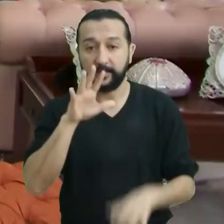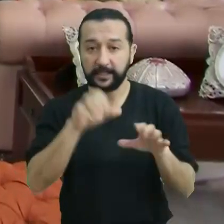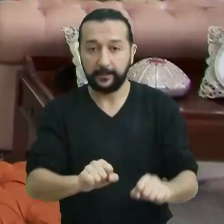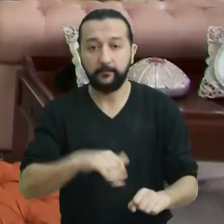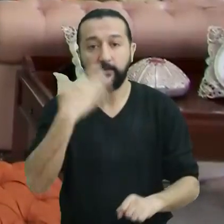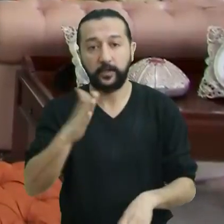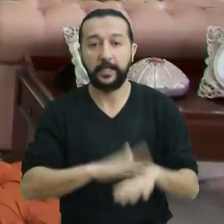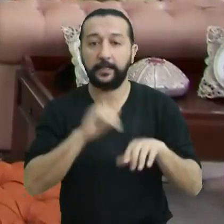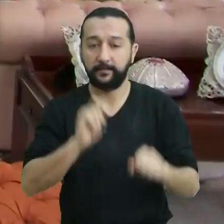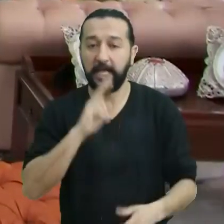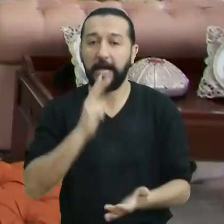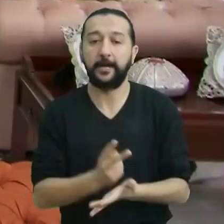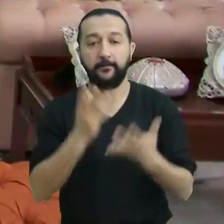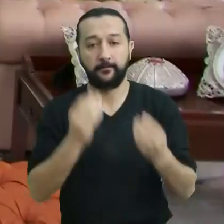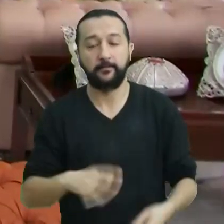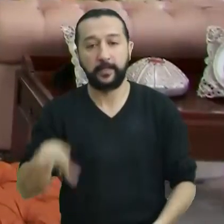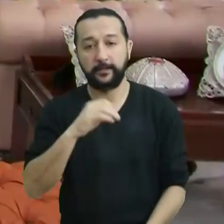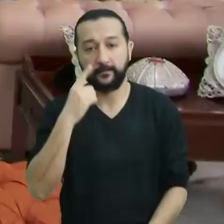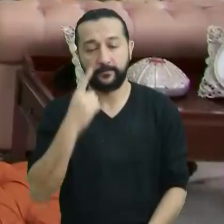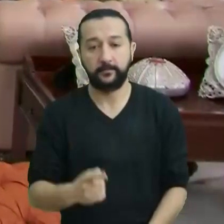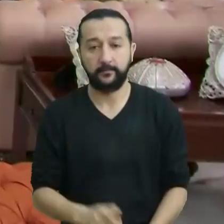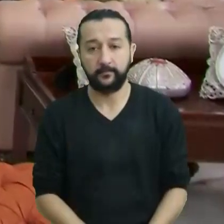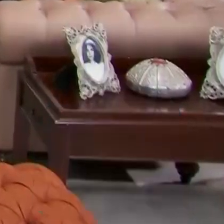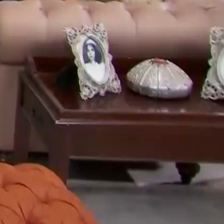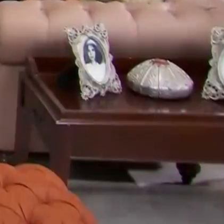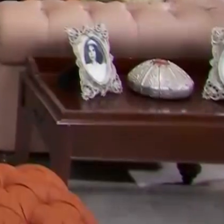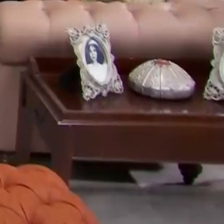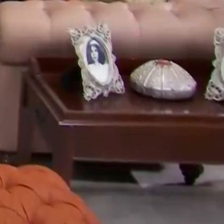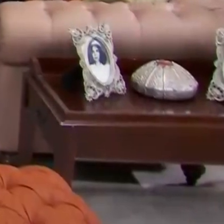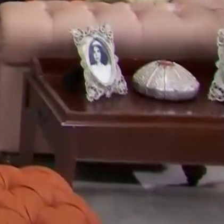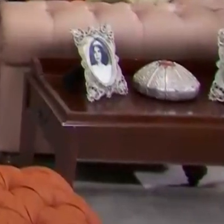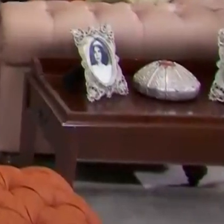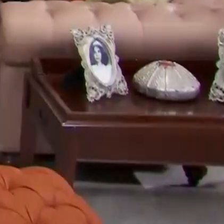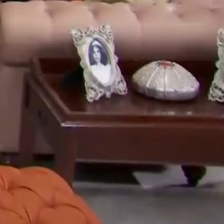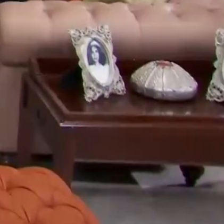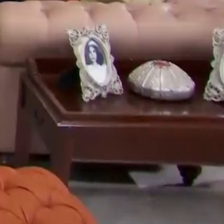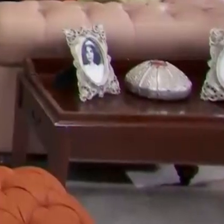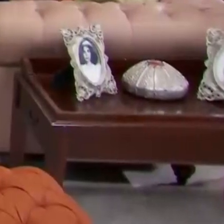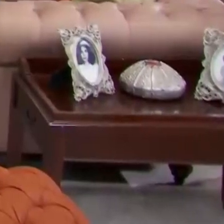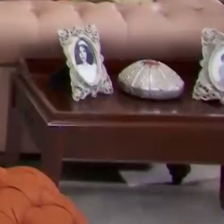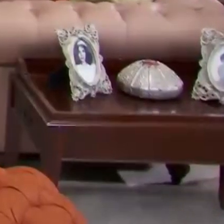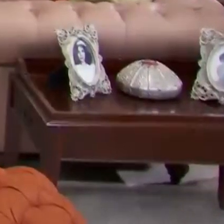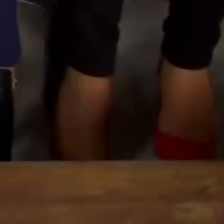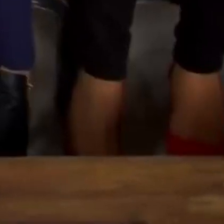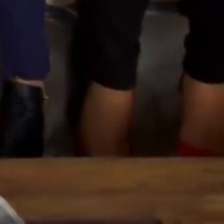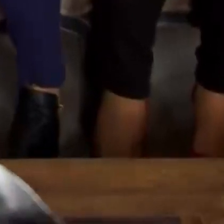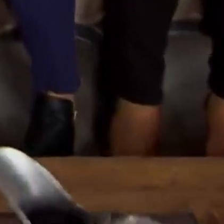yakalayalım, ne yapacağımıza sonra karar veririz. Hadi. Nurhan'la Kemal kanepenin üstündeler. Sarp'la Şükrü ayakta.